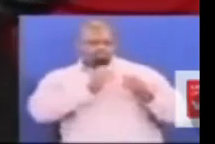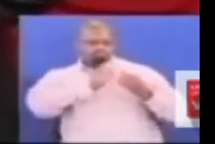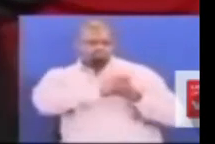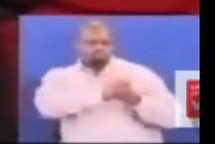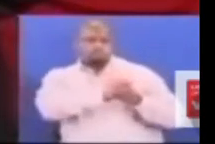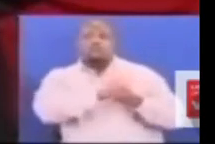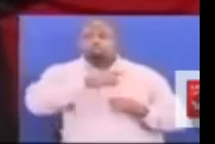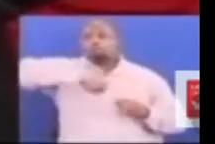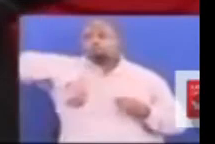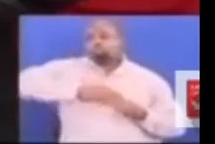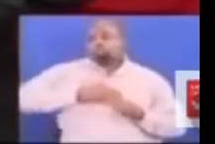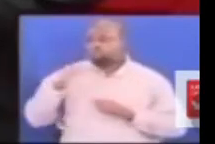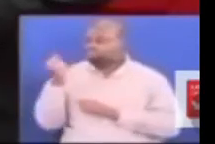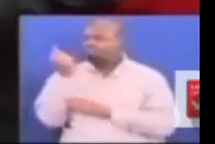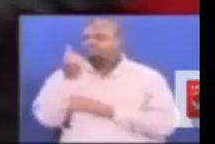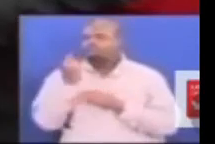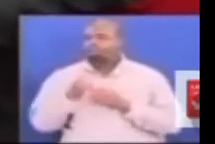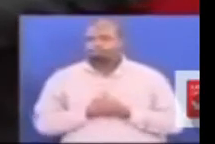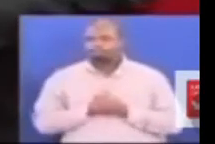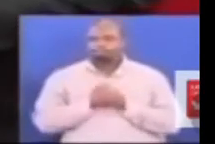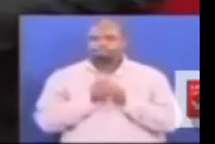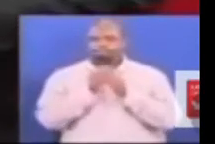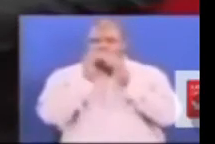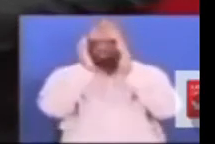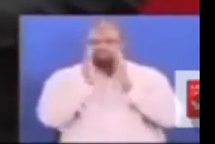kitaifa. Mheshimiwa Waziri Mkuu,